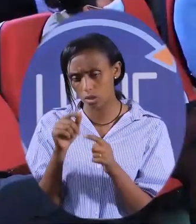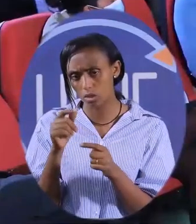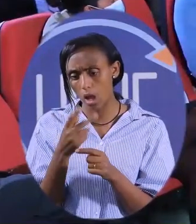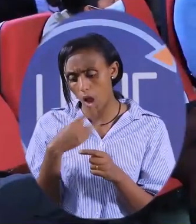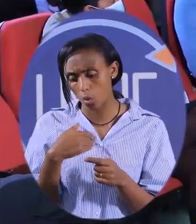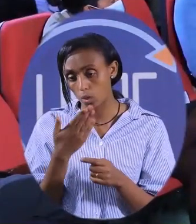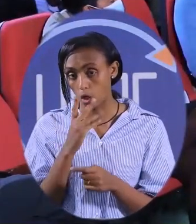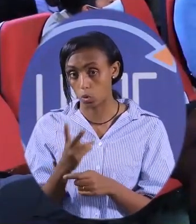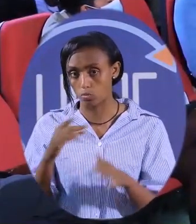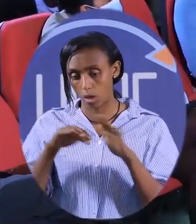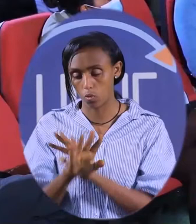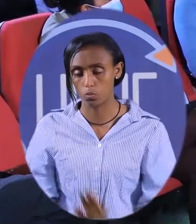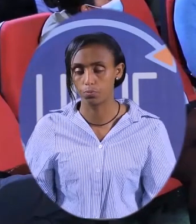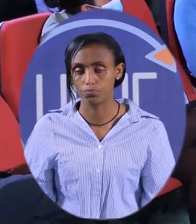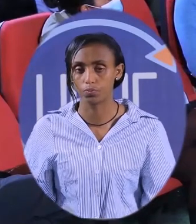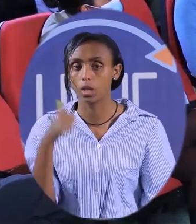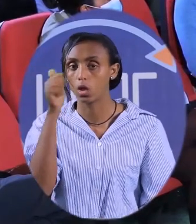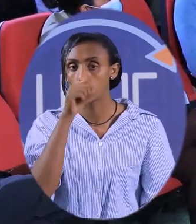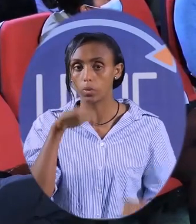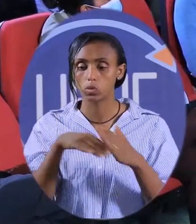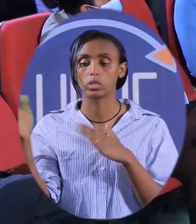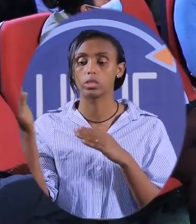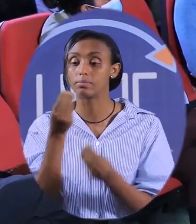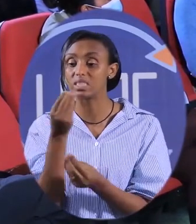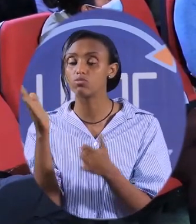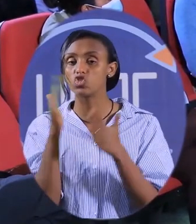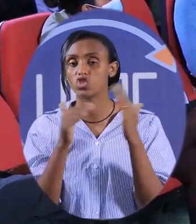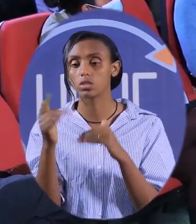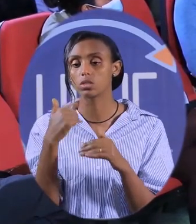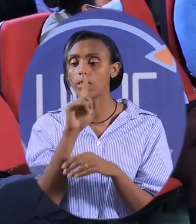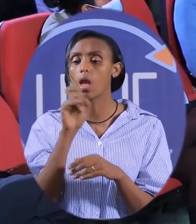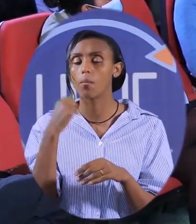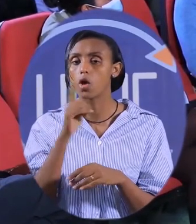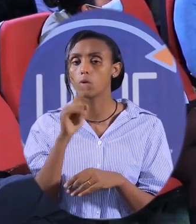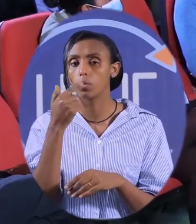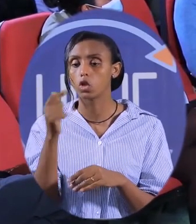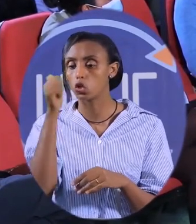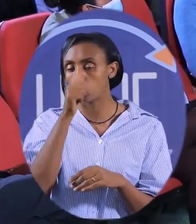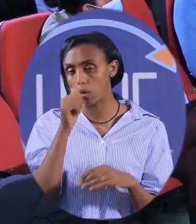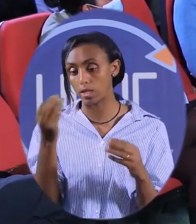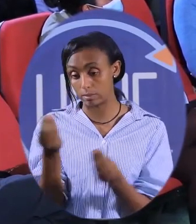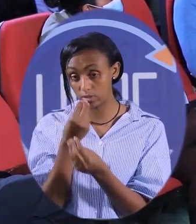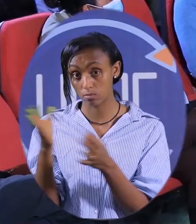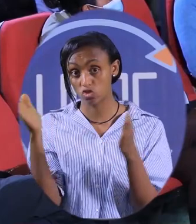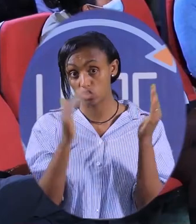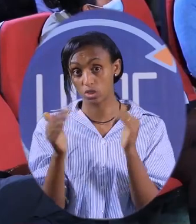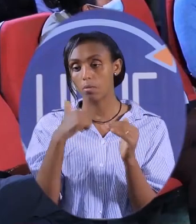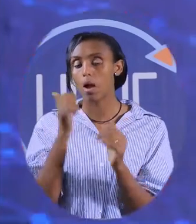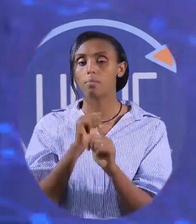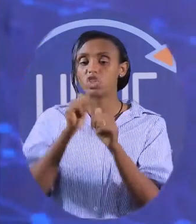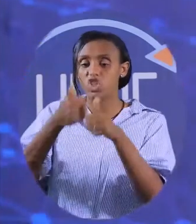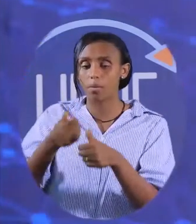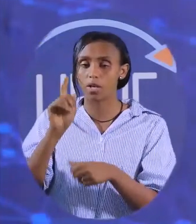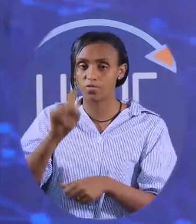ተጨባጭ ነገሮች ይገባለሁ። ለኢትዮጵያ የምግብ ችግር ተጠያቂ ማን ነው የሚለው ይልቅ ለኢትዮጵያ የምግብ ችግር ማን መሸለም